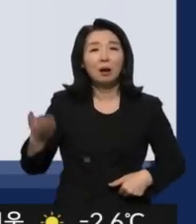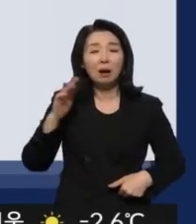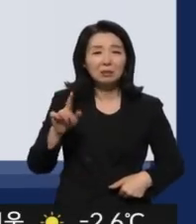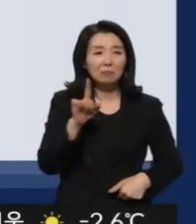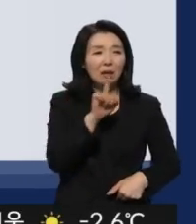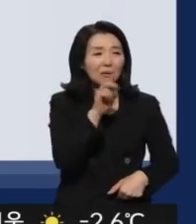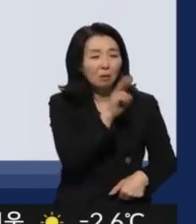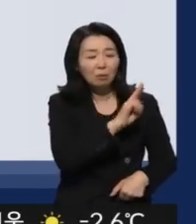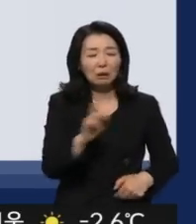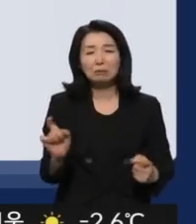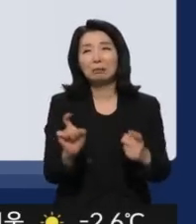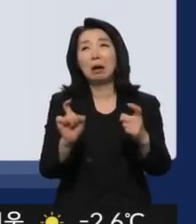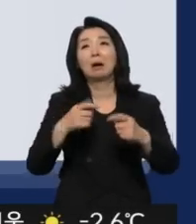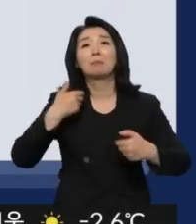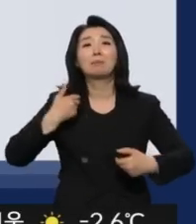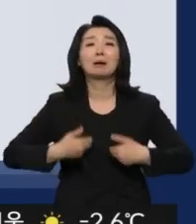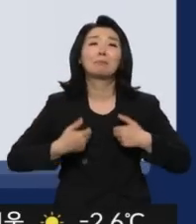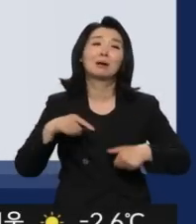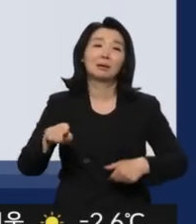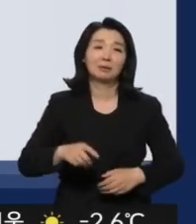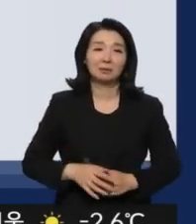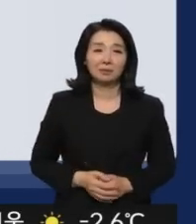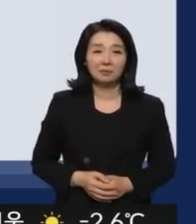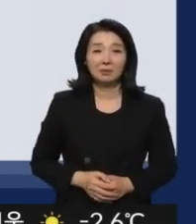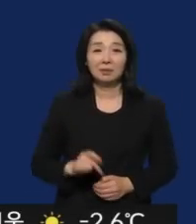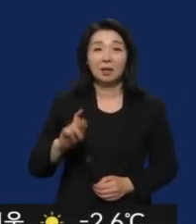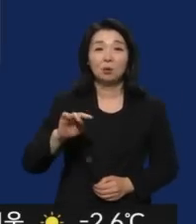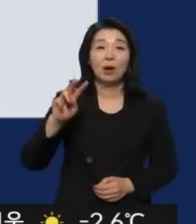정쟁들 하느라 다들 바쁘시네요 라고 하셨는데요.